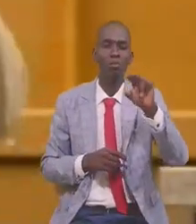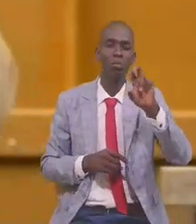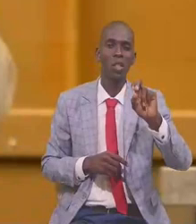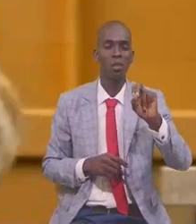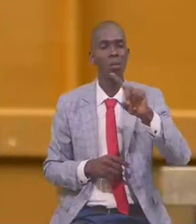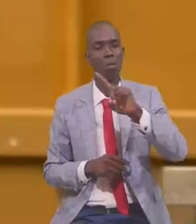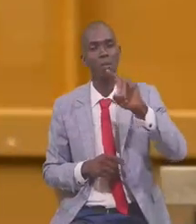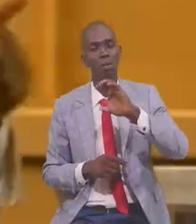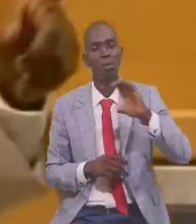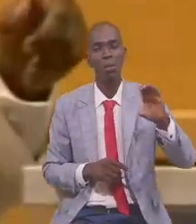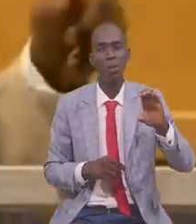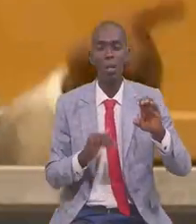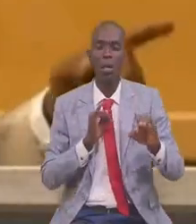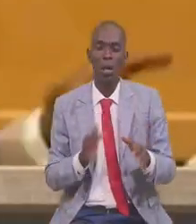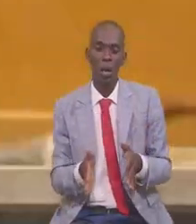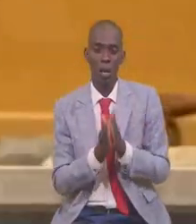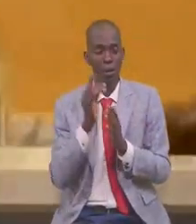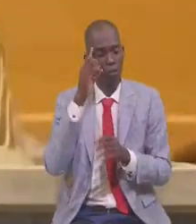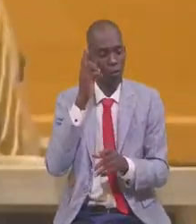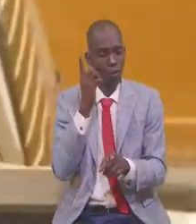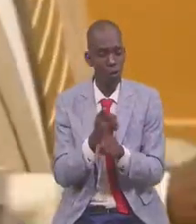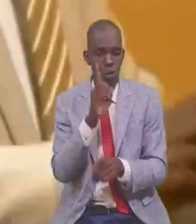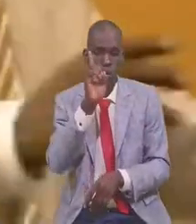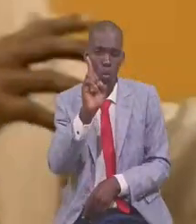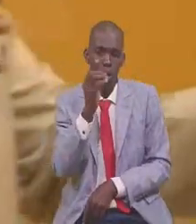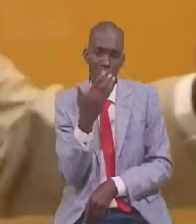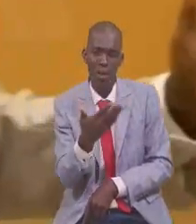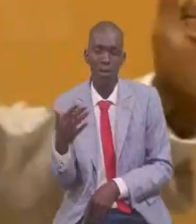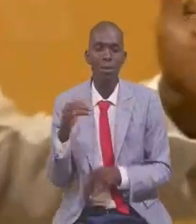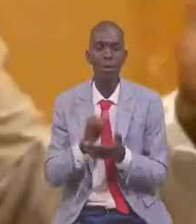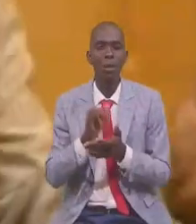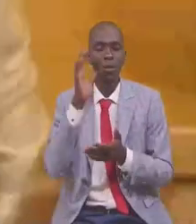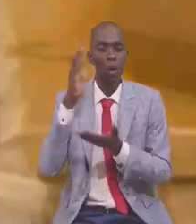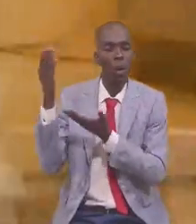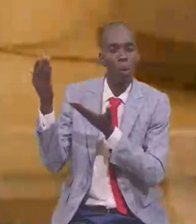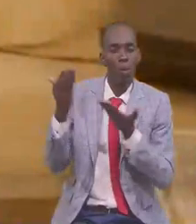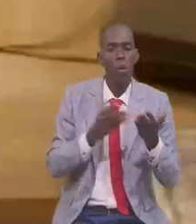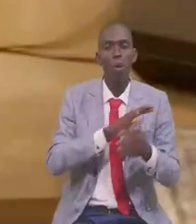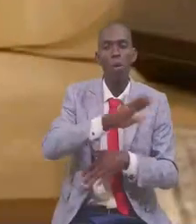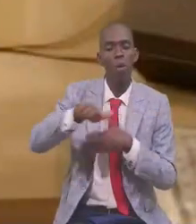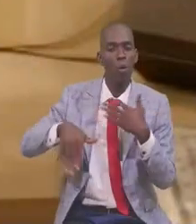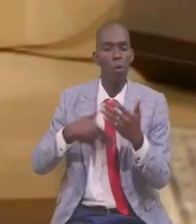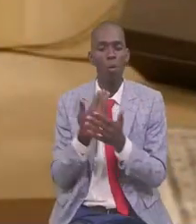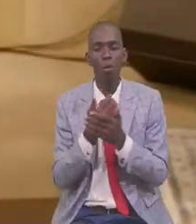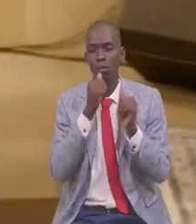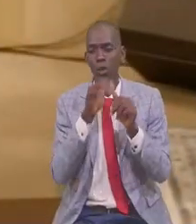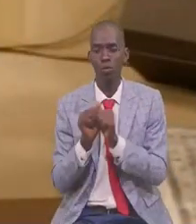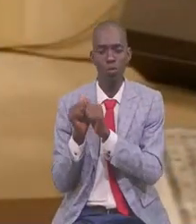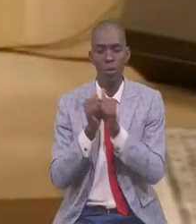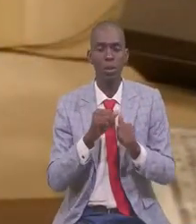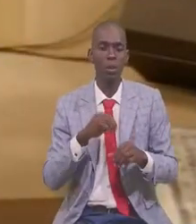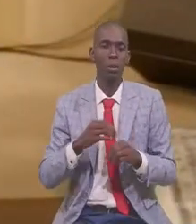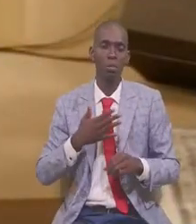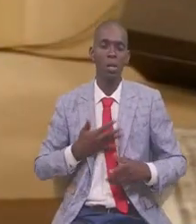je demande cette seule chose qui pourra donc me permettre d'avoir le reste dans ma vie. Nous devons avoir